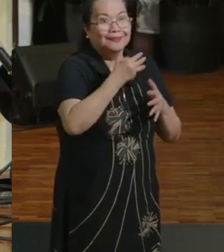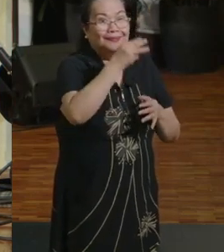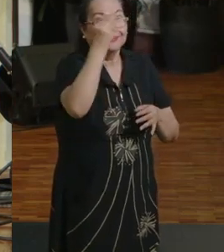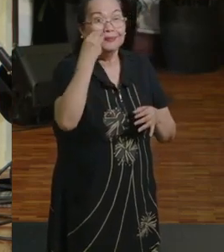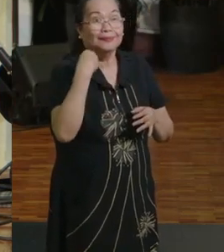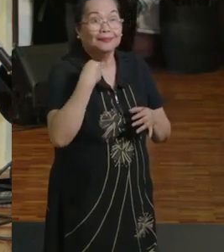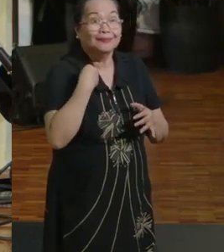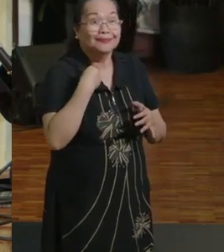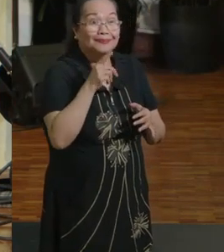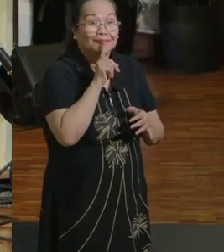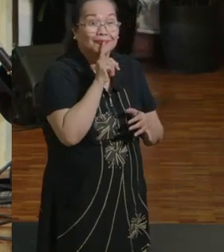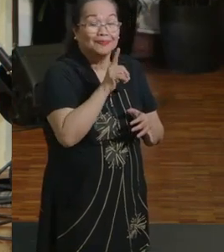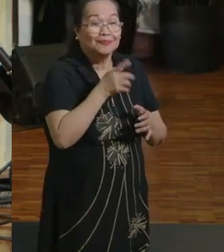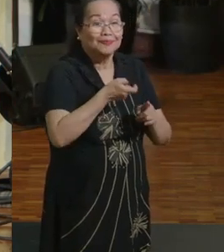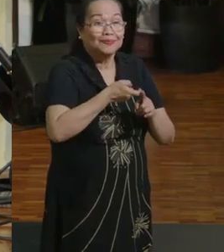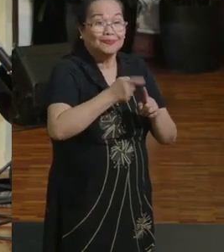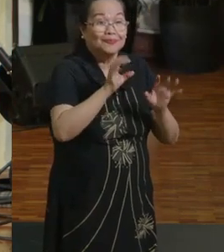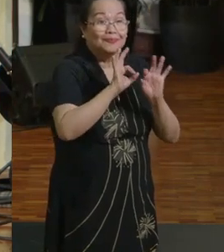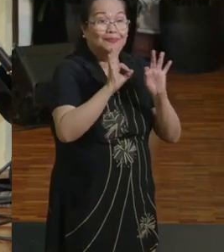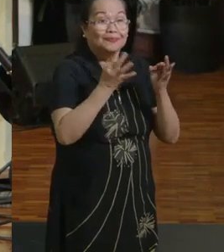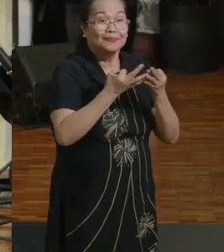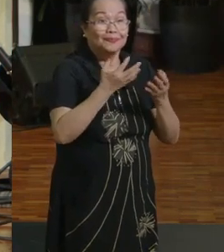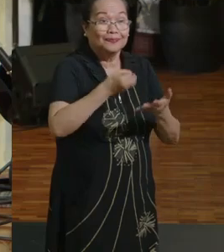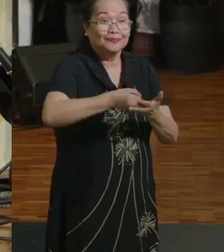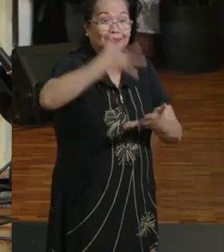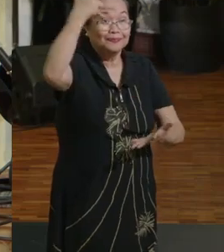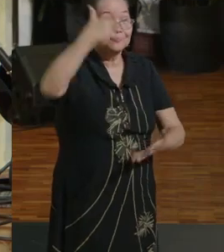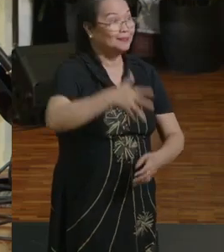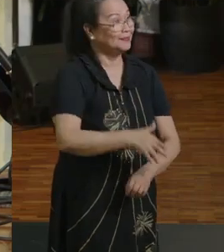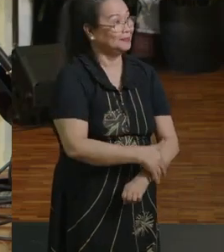Magdalene, marahil is from a family with means.